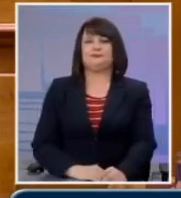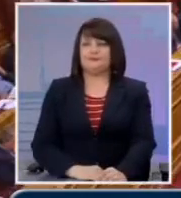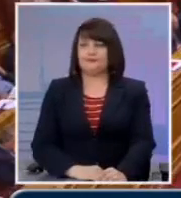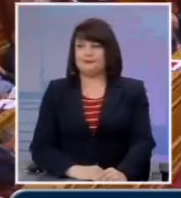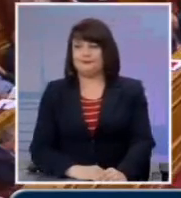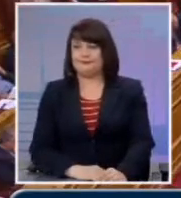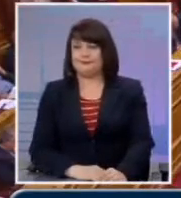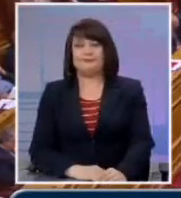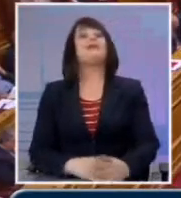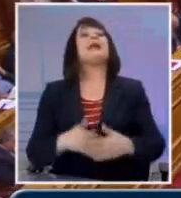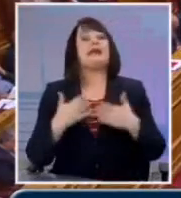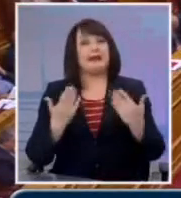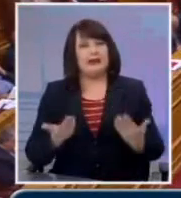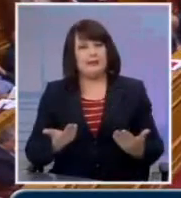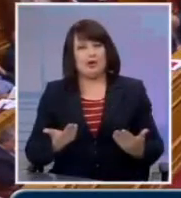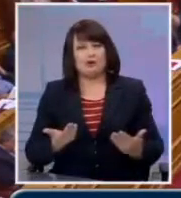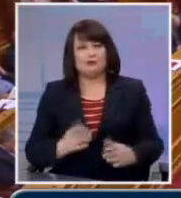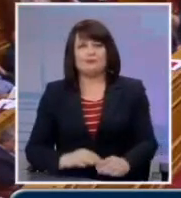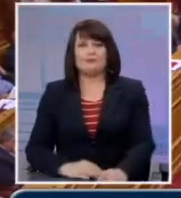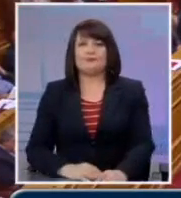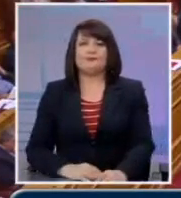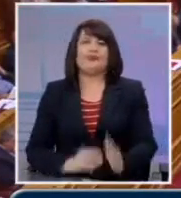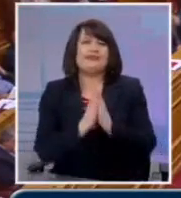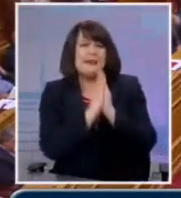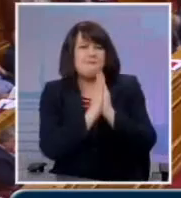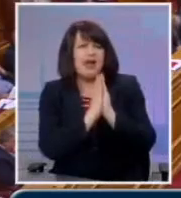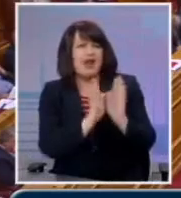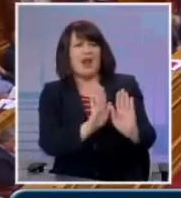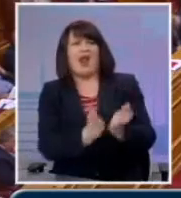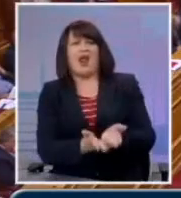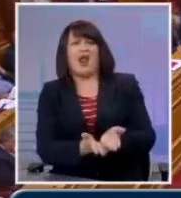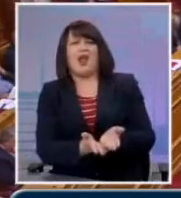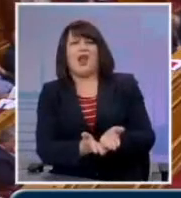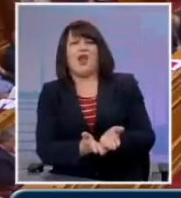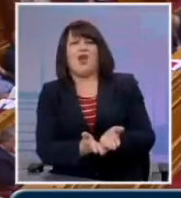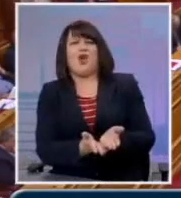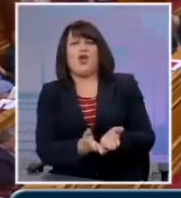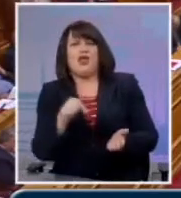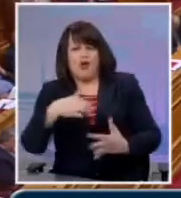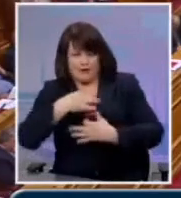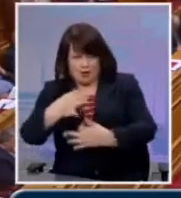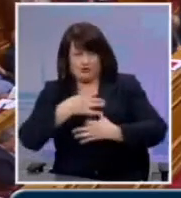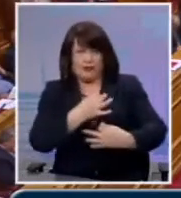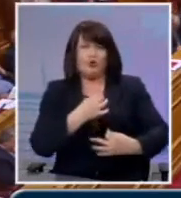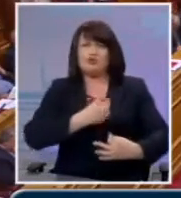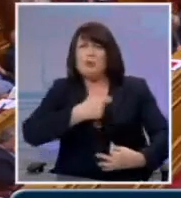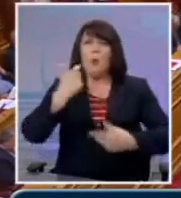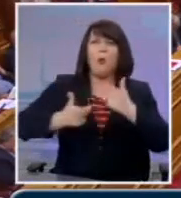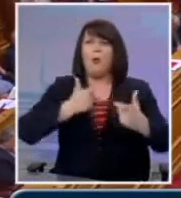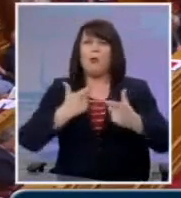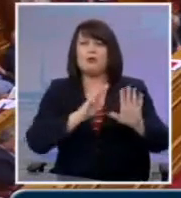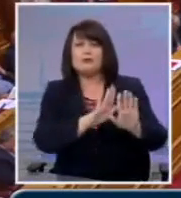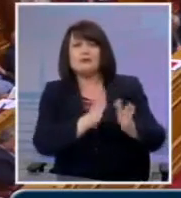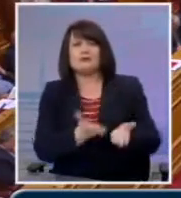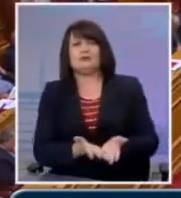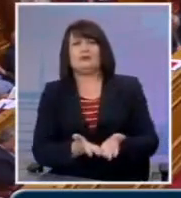Λοιπόν, σας ενημερώνω, κύριε Δαβάκη. Σας παρακαλώ. Σας ενημερώνω, κύριε Δαβάκη, ότι όπως και εσείς κάνατε προς όφελος του ελληνικού και